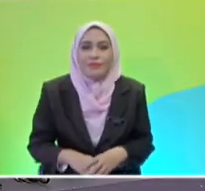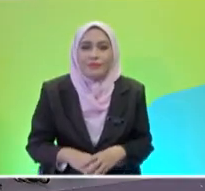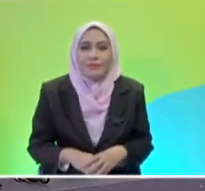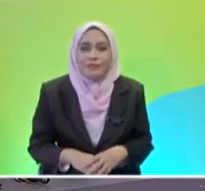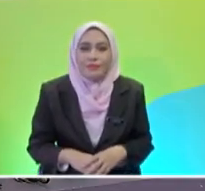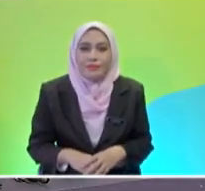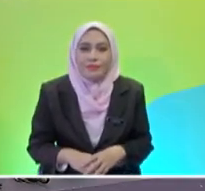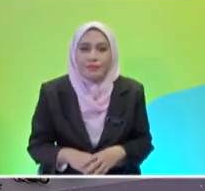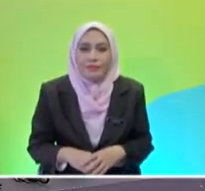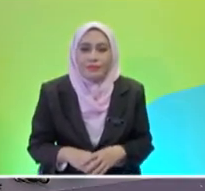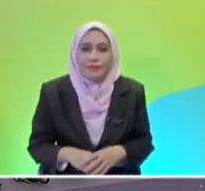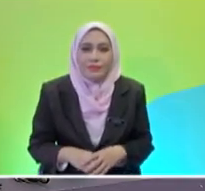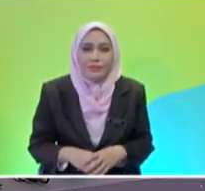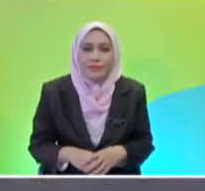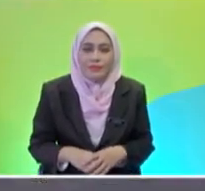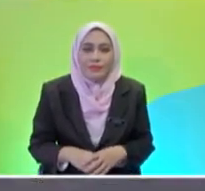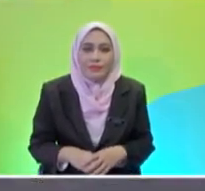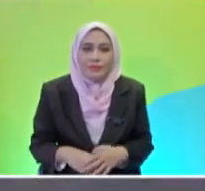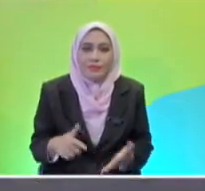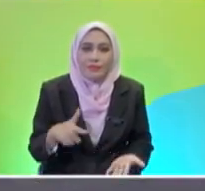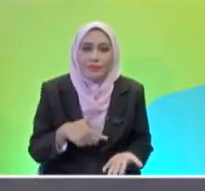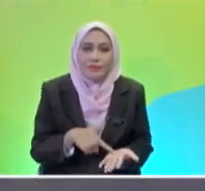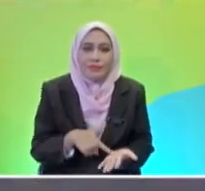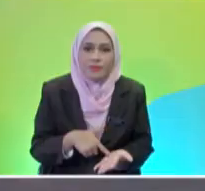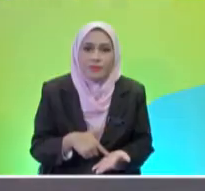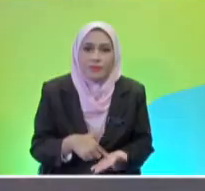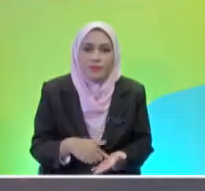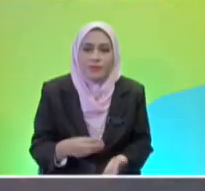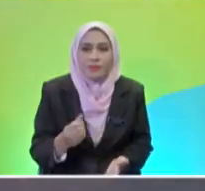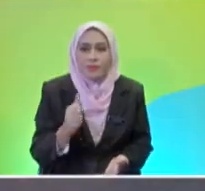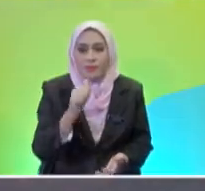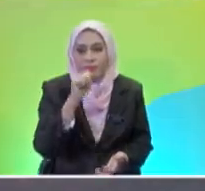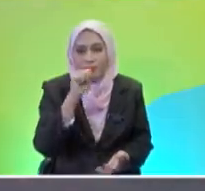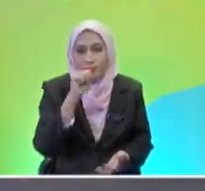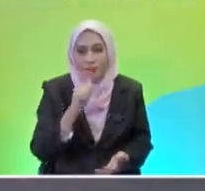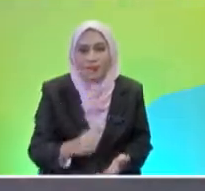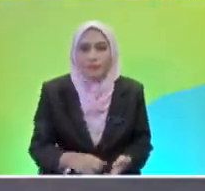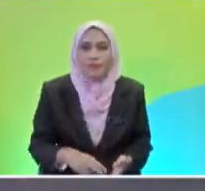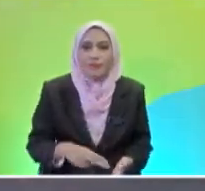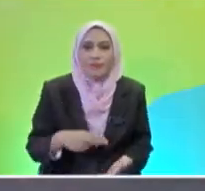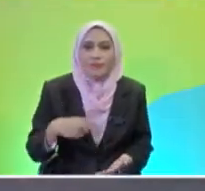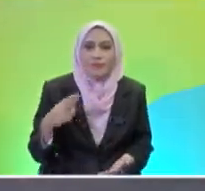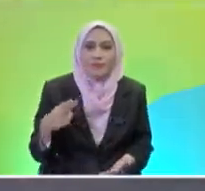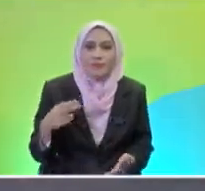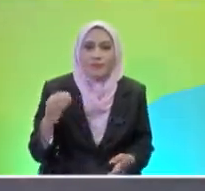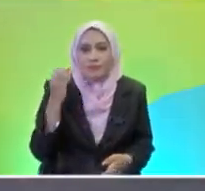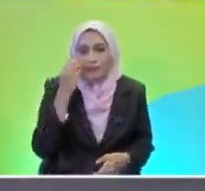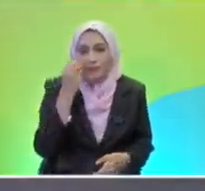cikgu. Okey, seterusnya. Hisap madu di pohon